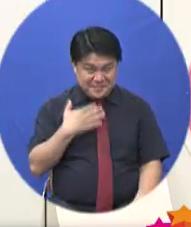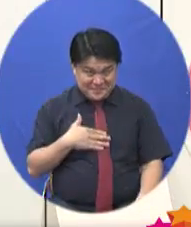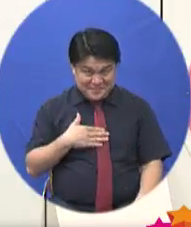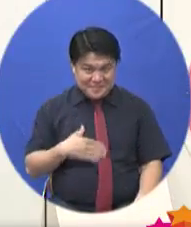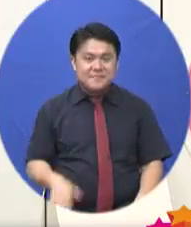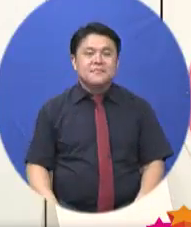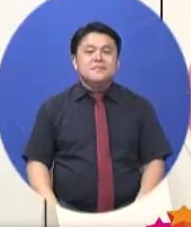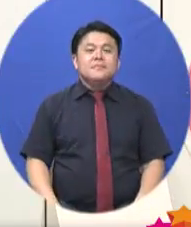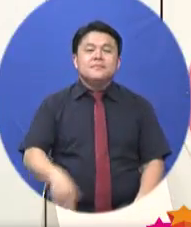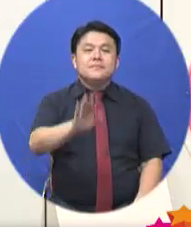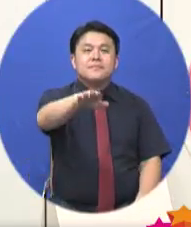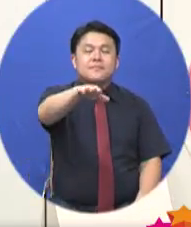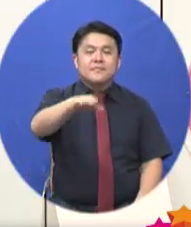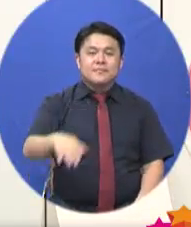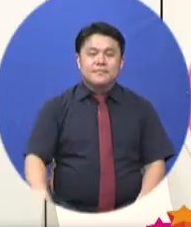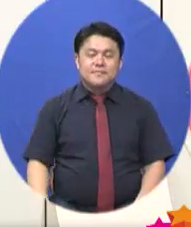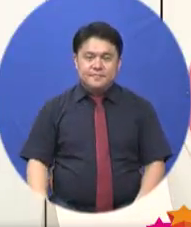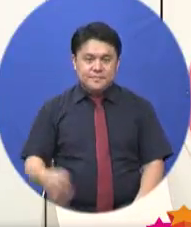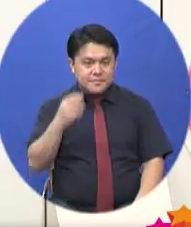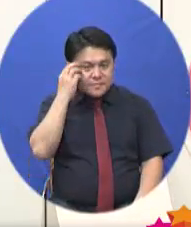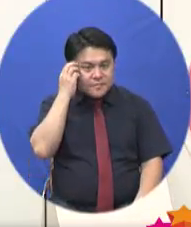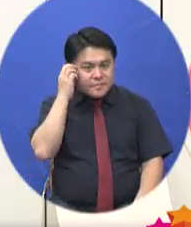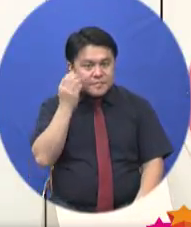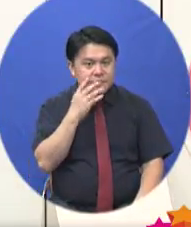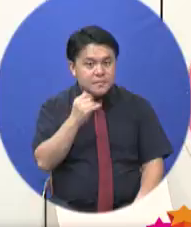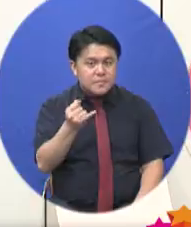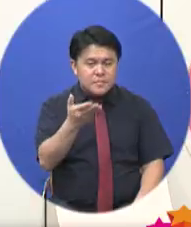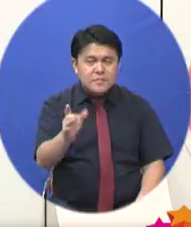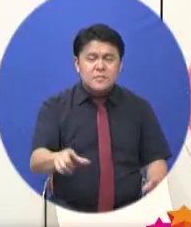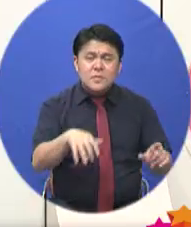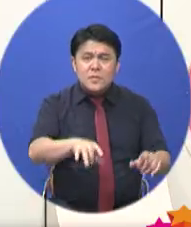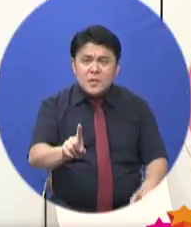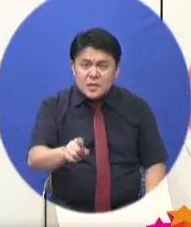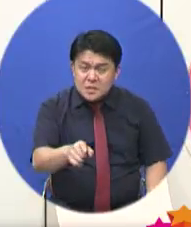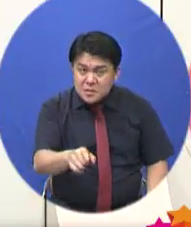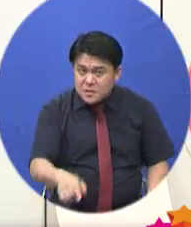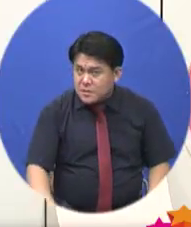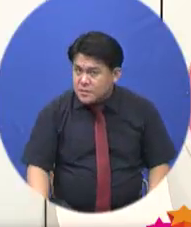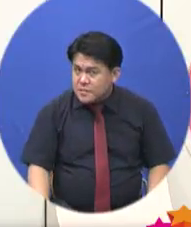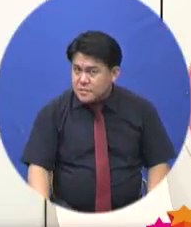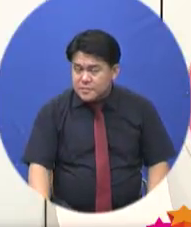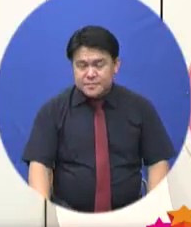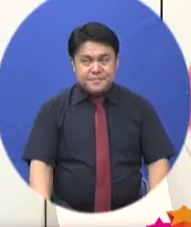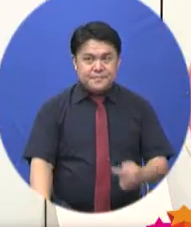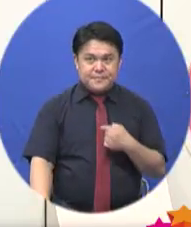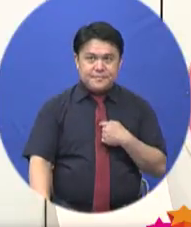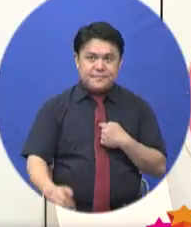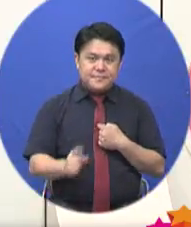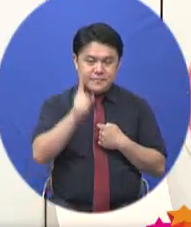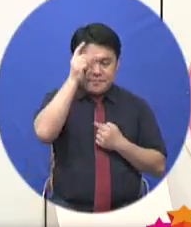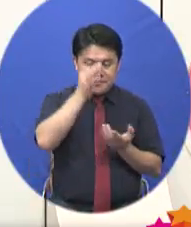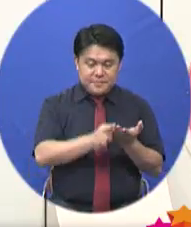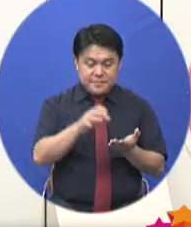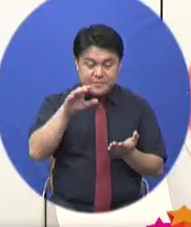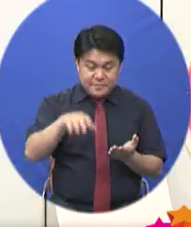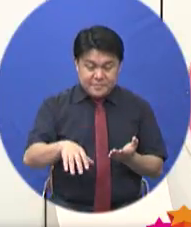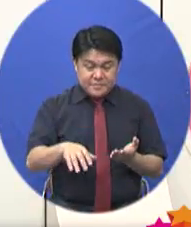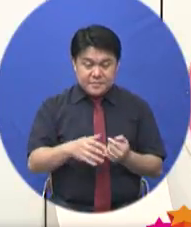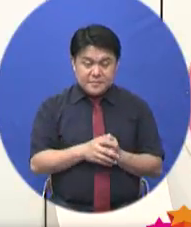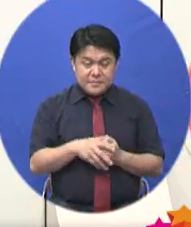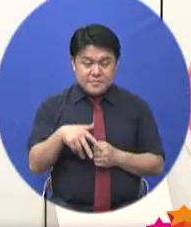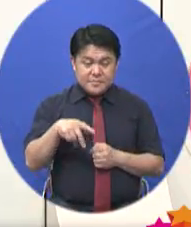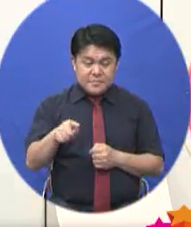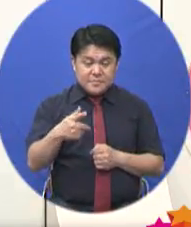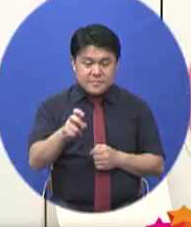하세요. 가면서 우리 막 부르시고 우리 예 우리 어머님이 어디 사신다 그랬죠? 여기 청원구 북이면